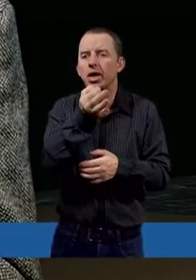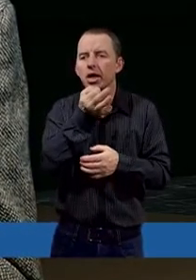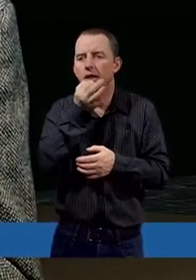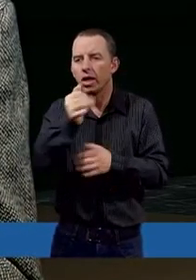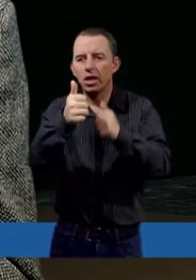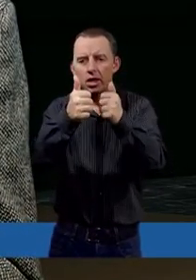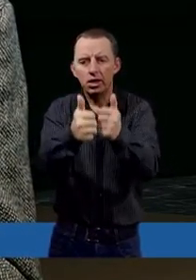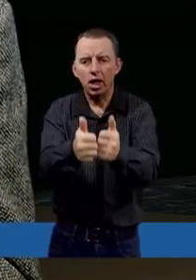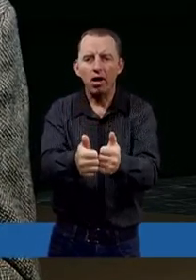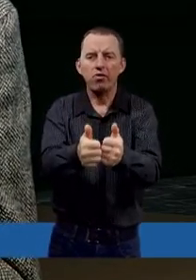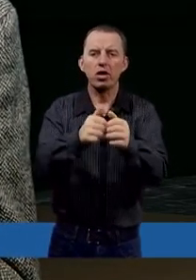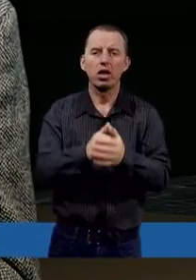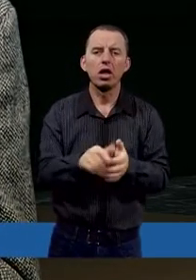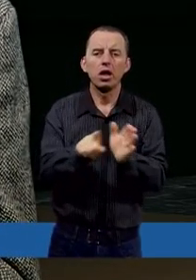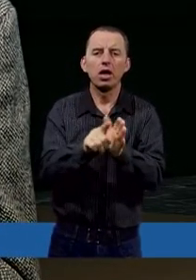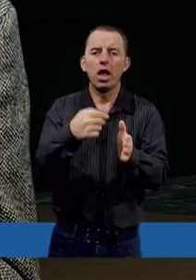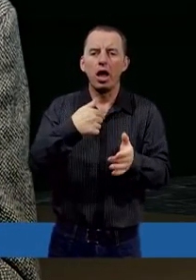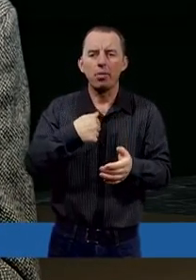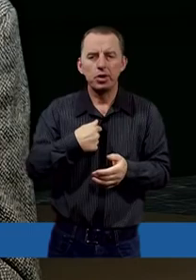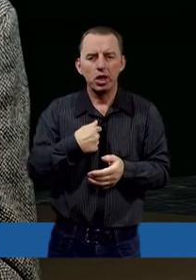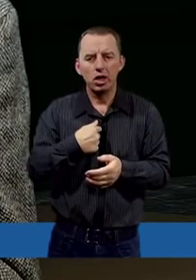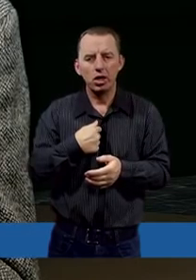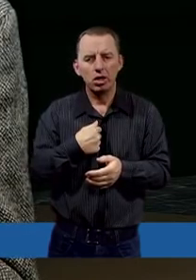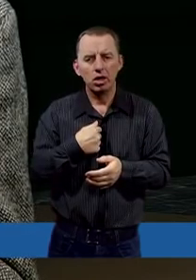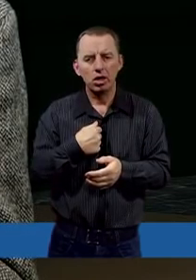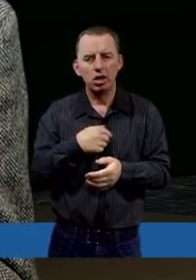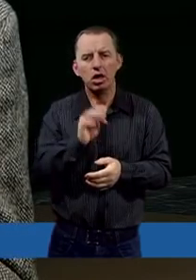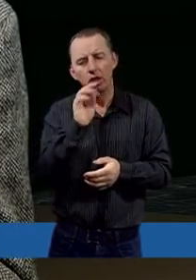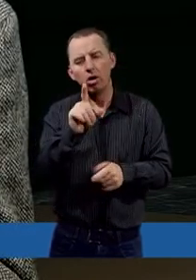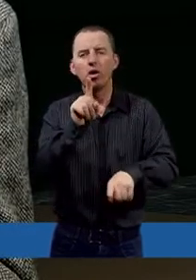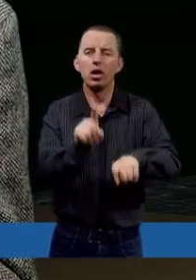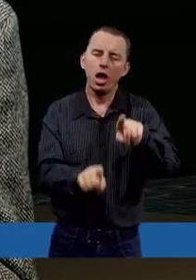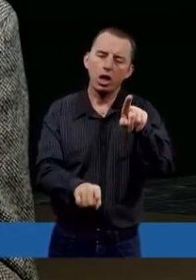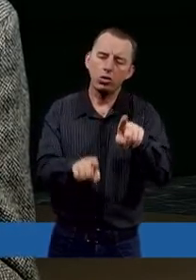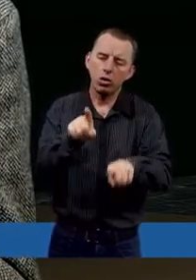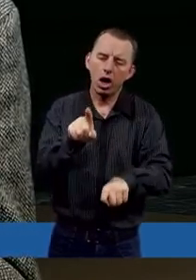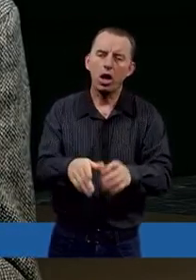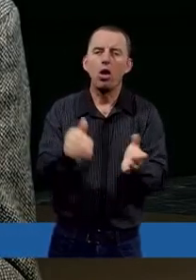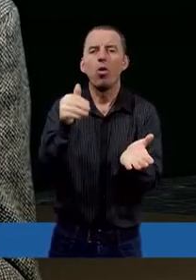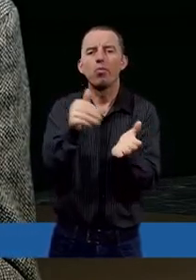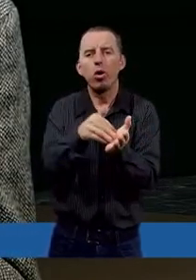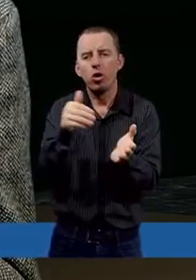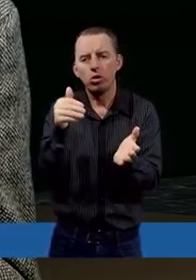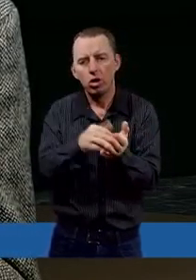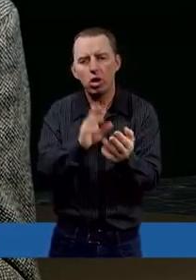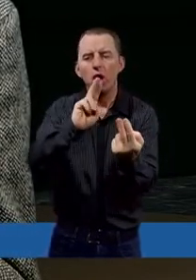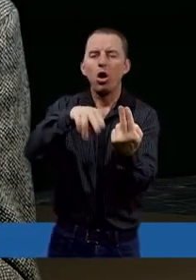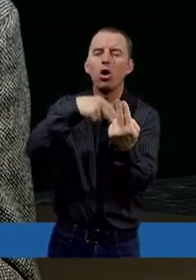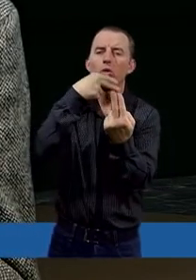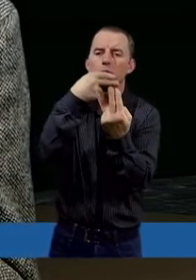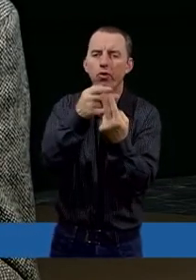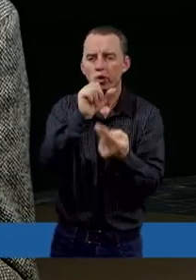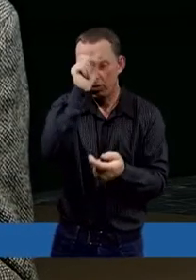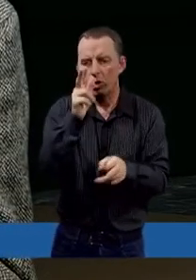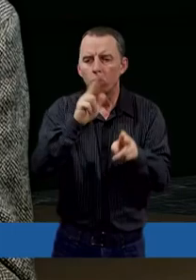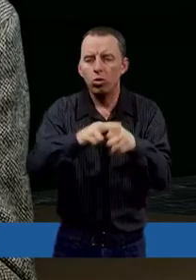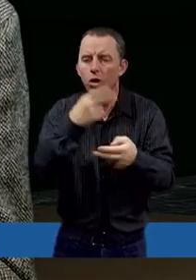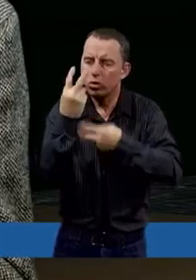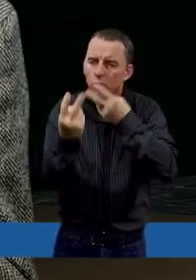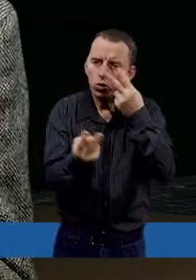jest dla mnie taką naturalną potrzebą odpowiedzi człowieka, który szuka,